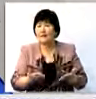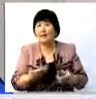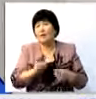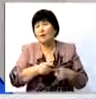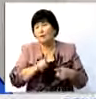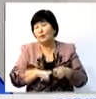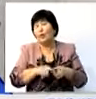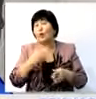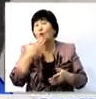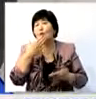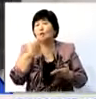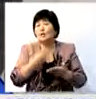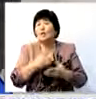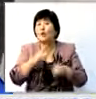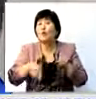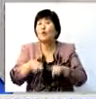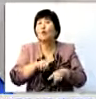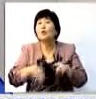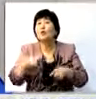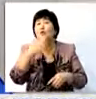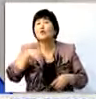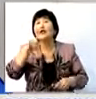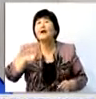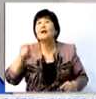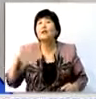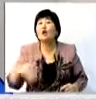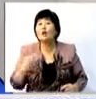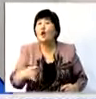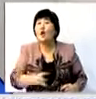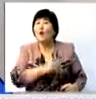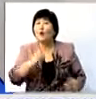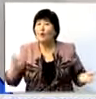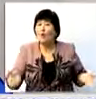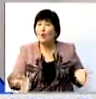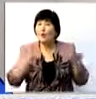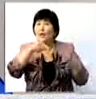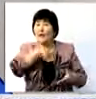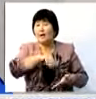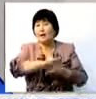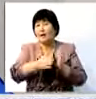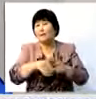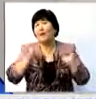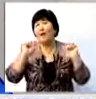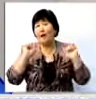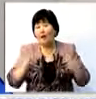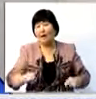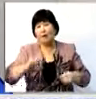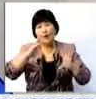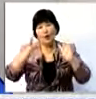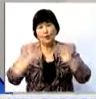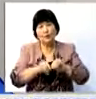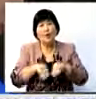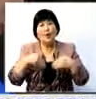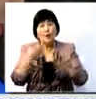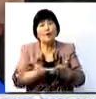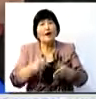ұлтшылдық емес, ұлтшылдық, отансүйгіштік сияқты азаматтың рухын көтеретін қасиеттер қалыптарса аламыз деген тұжырымдама ұсынғанды